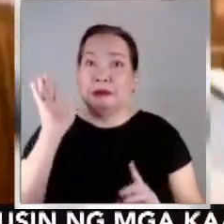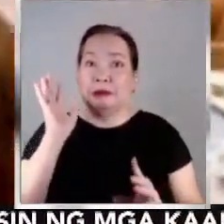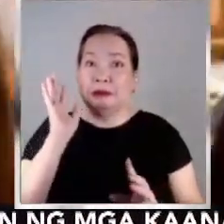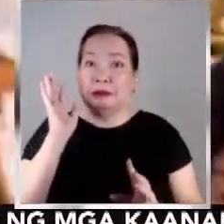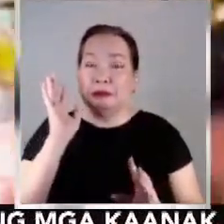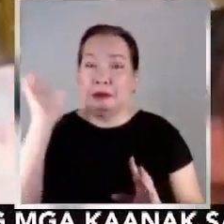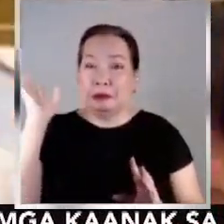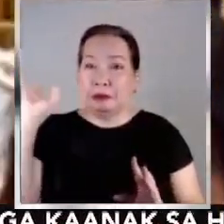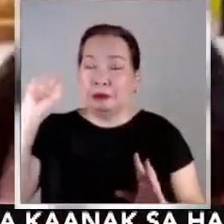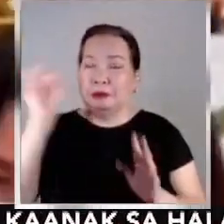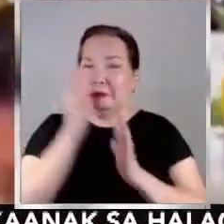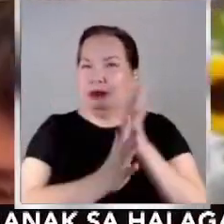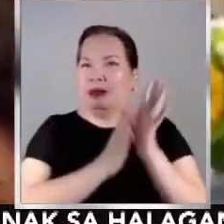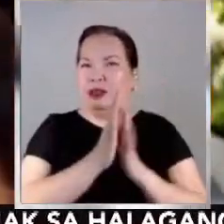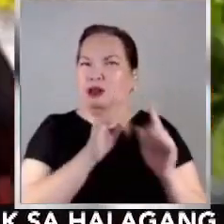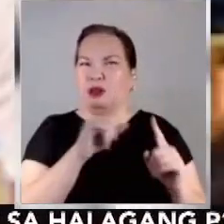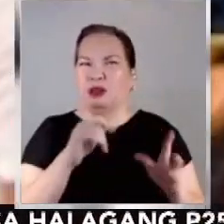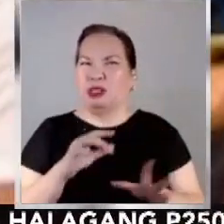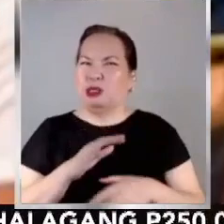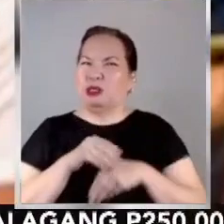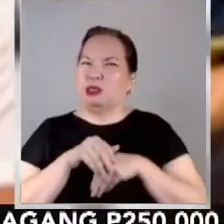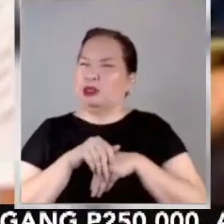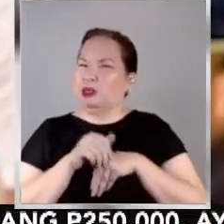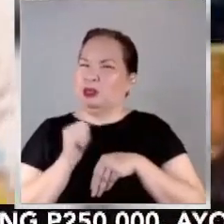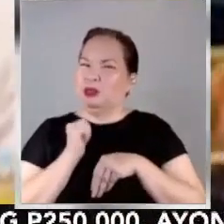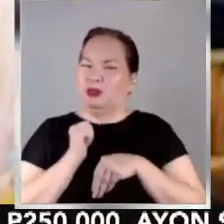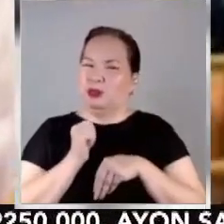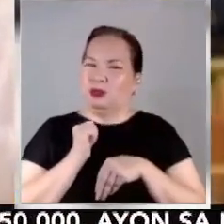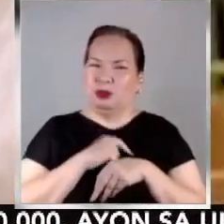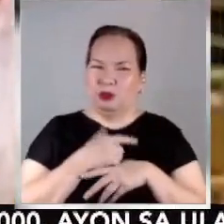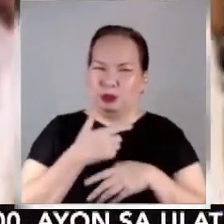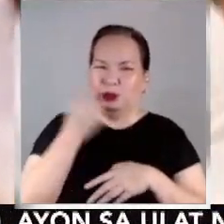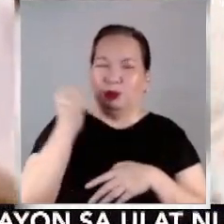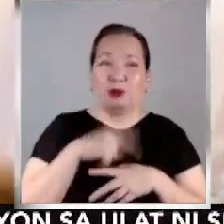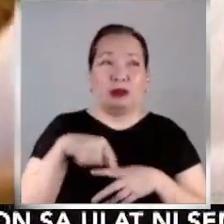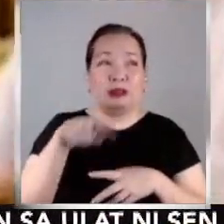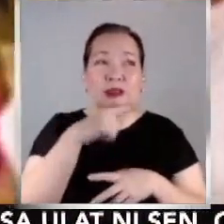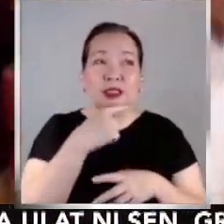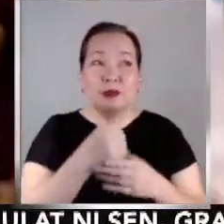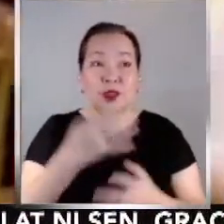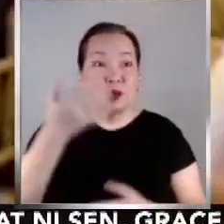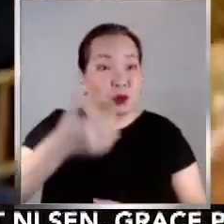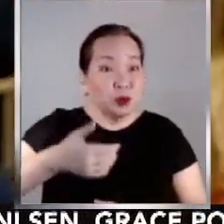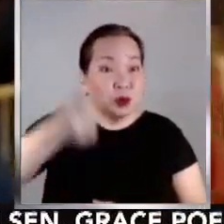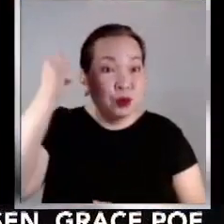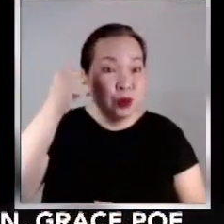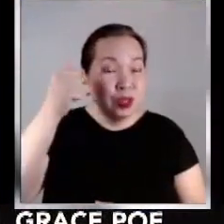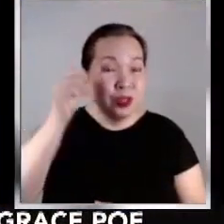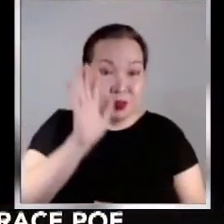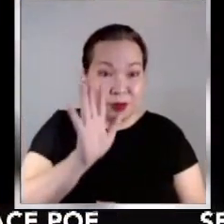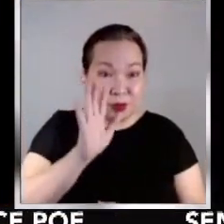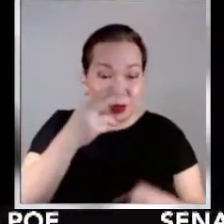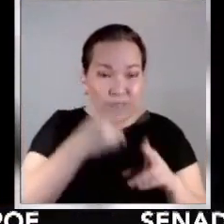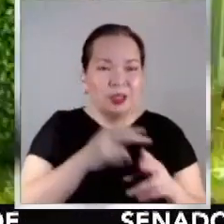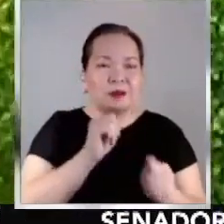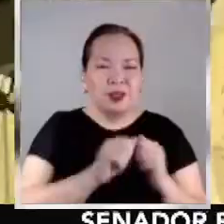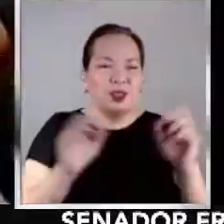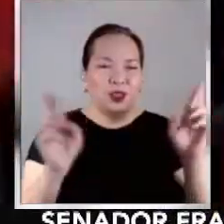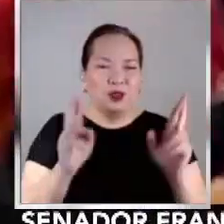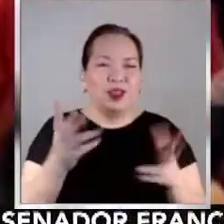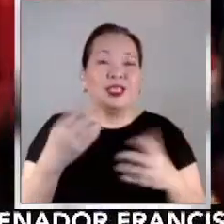manalo? Sino kaya ang mag-uwi? Biro kasi ng ilan, kapag daw mabunot ang iyong pangalan, oras mo na para tanggapin ang